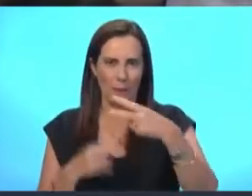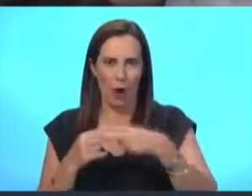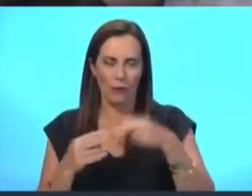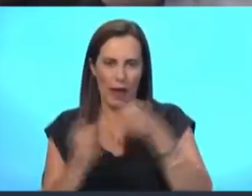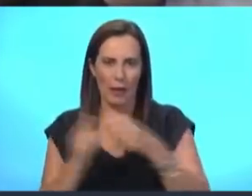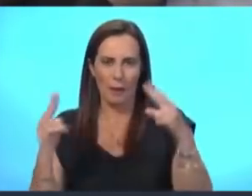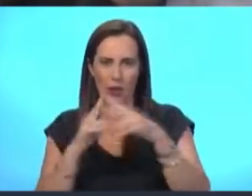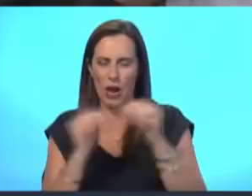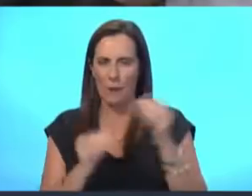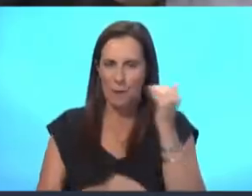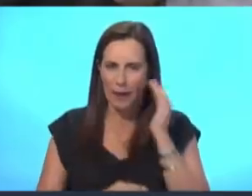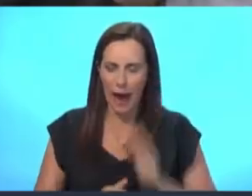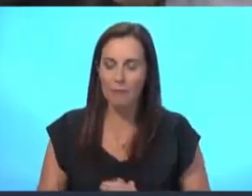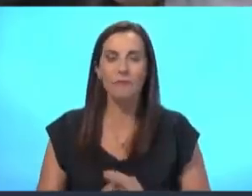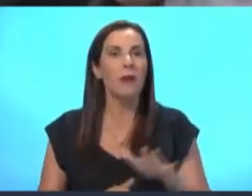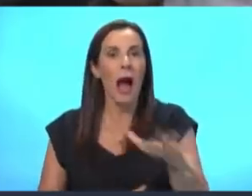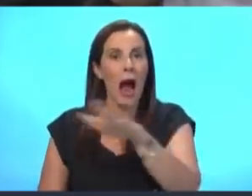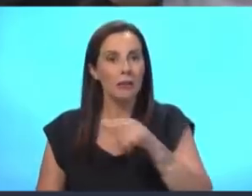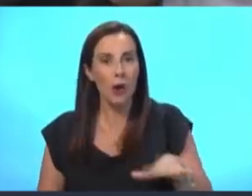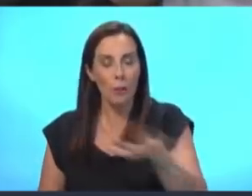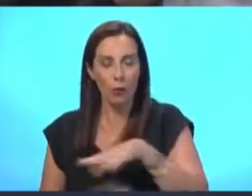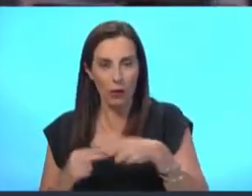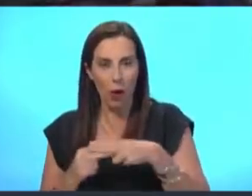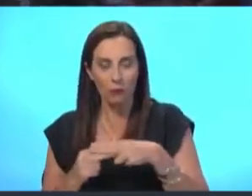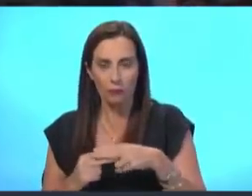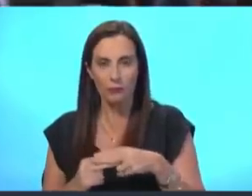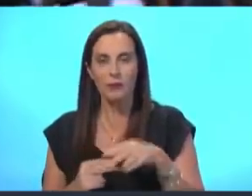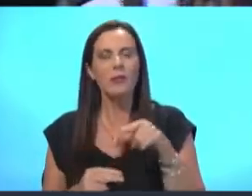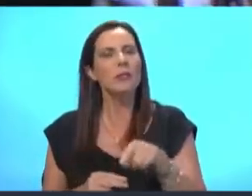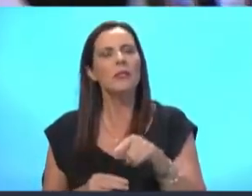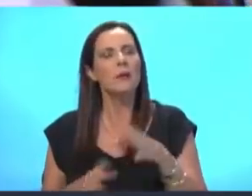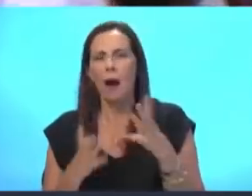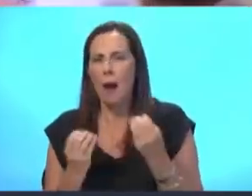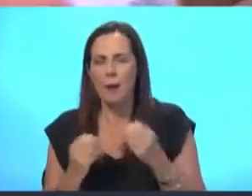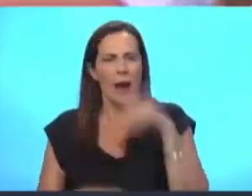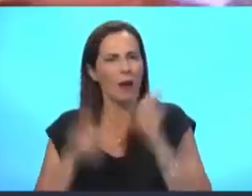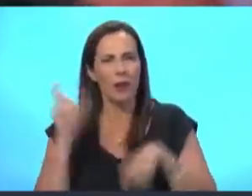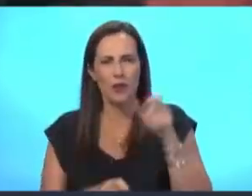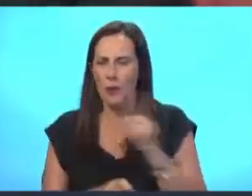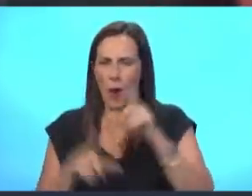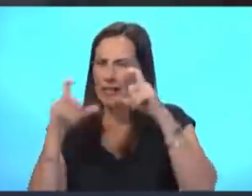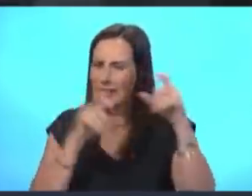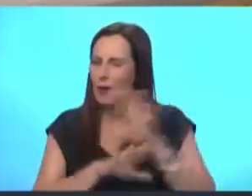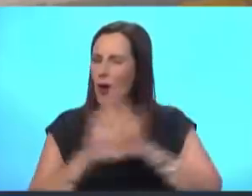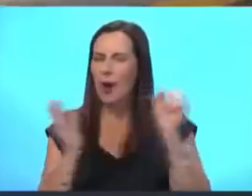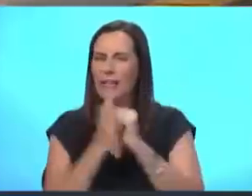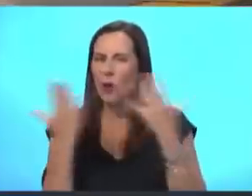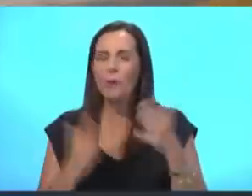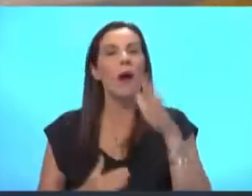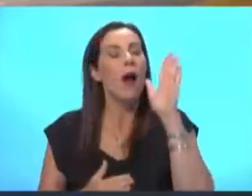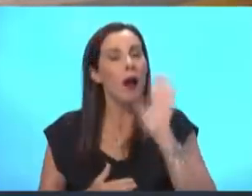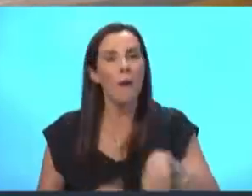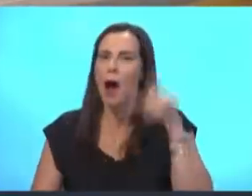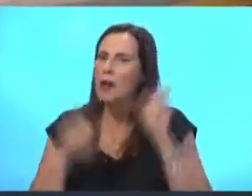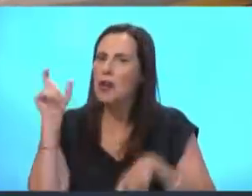לפגישה עם דונלד טראמפ. הרחבה כאן לידי מאחוריי מלאה באנשים, לא רק צלמים, לא רק עיתונאים, גם